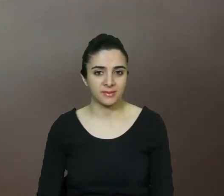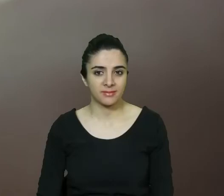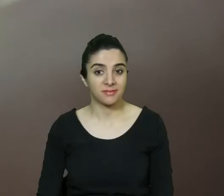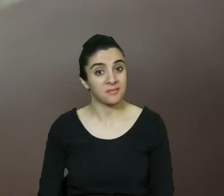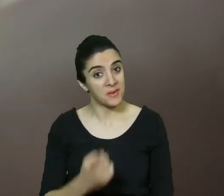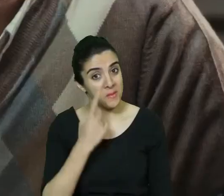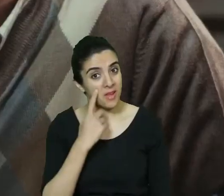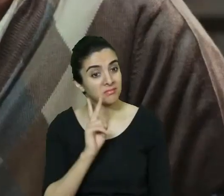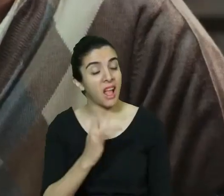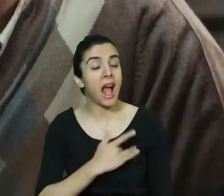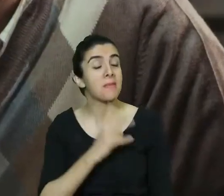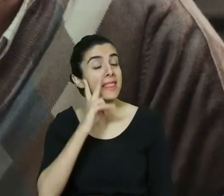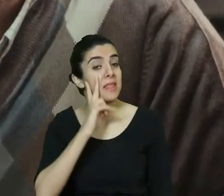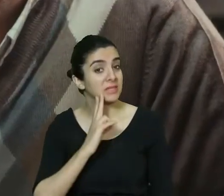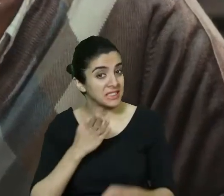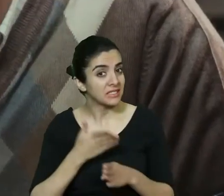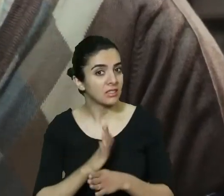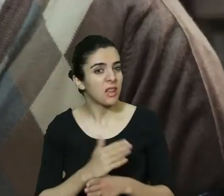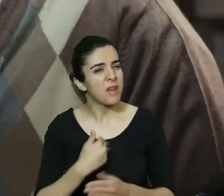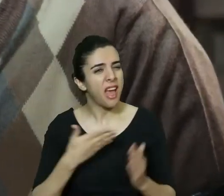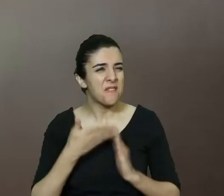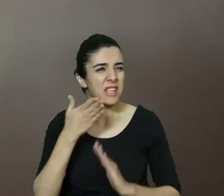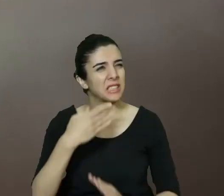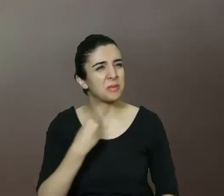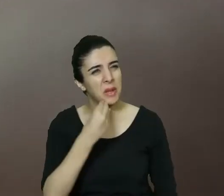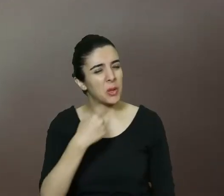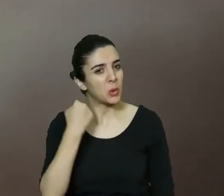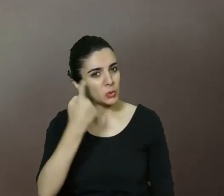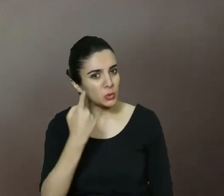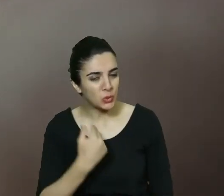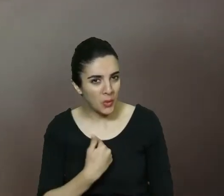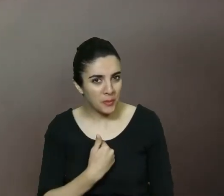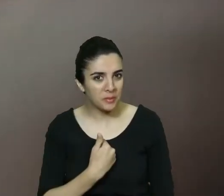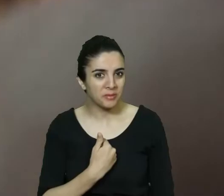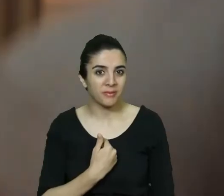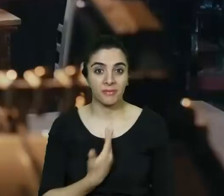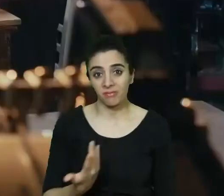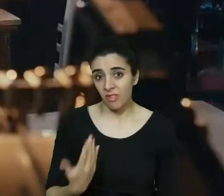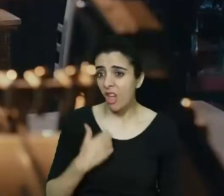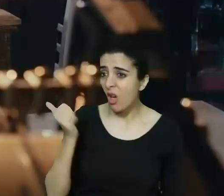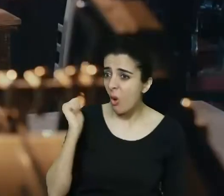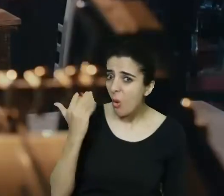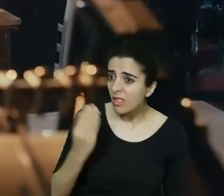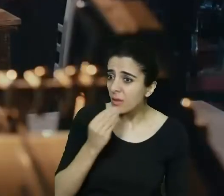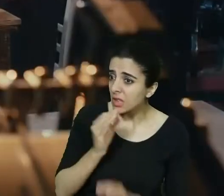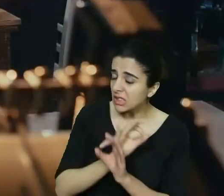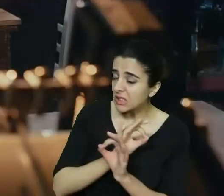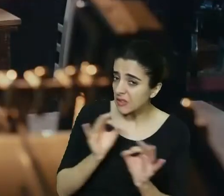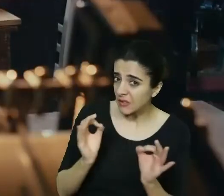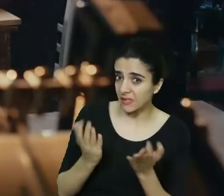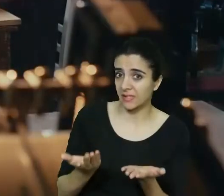Ama bak senin kalbin temiz, kalbin. Ben de eve gideyim bir şeyler yiyin diyordum tam. E tabii kaç gündür doğru düzgün bir şey yemedin